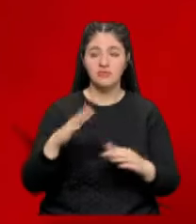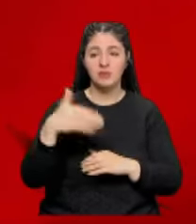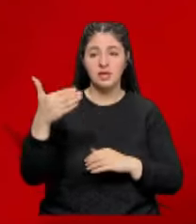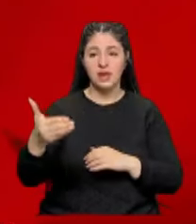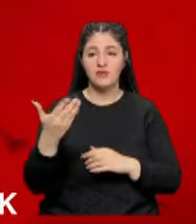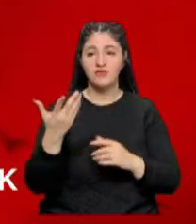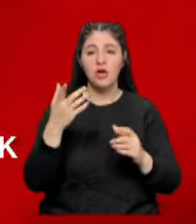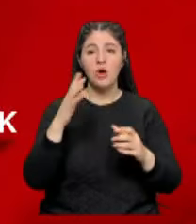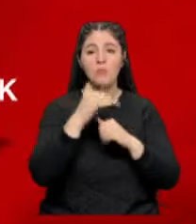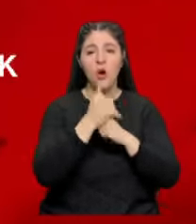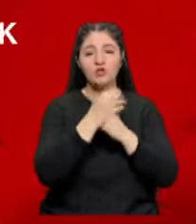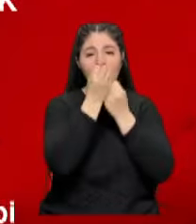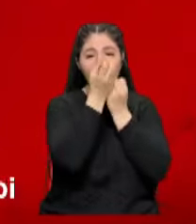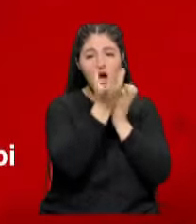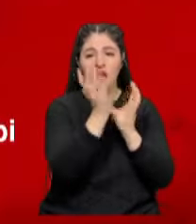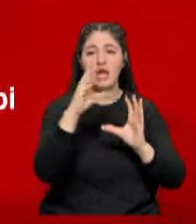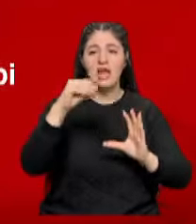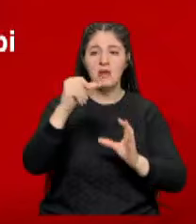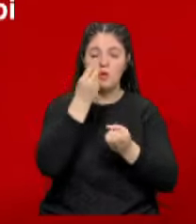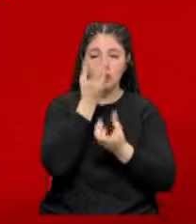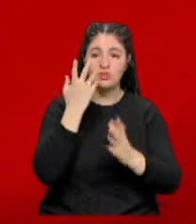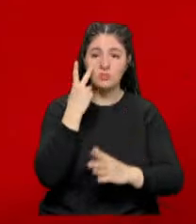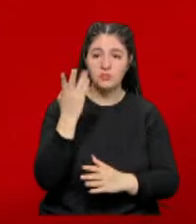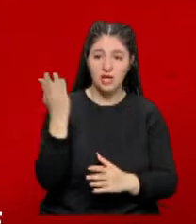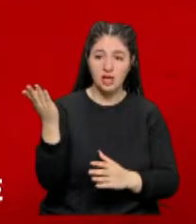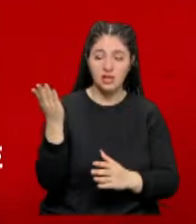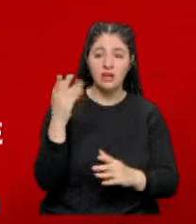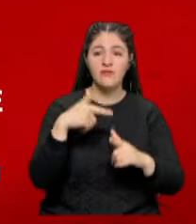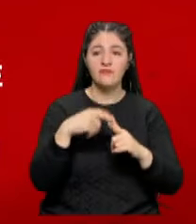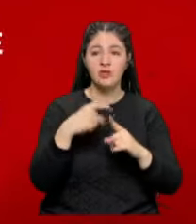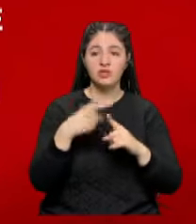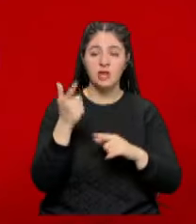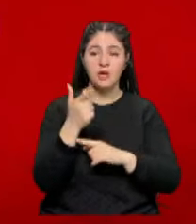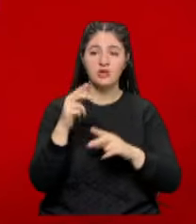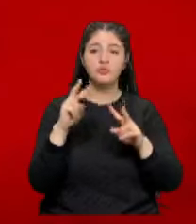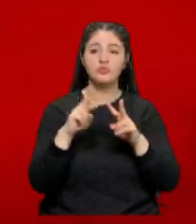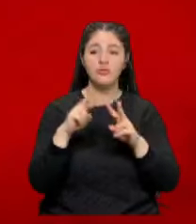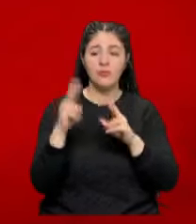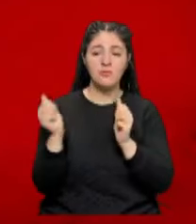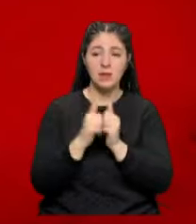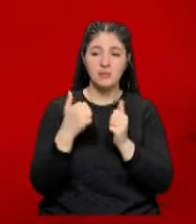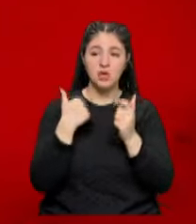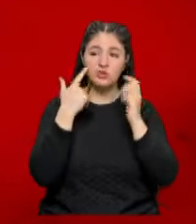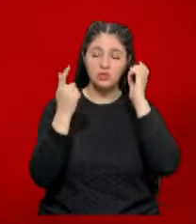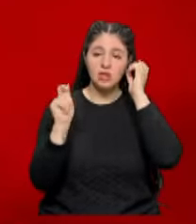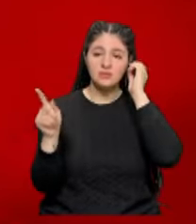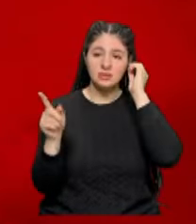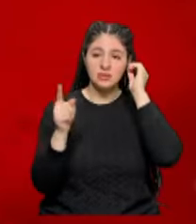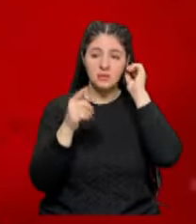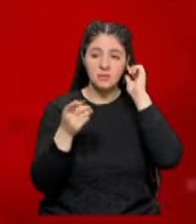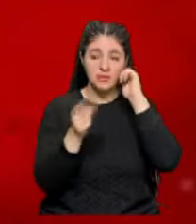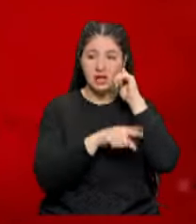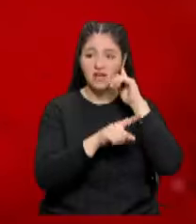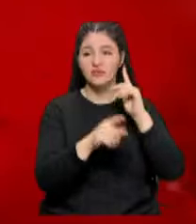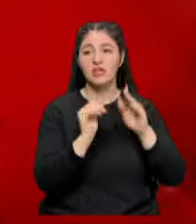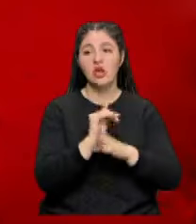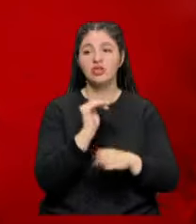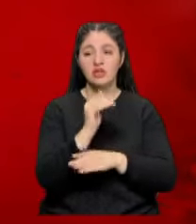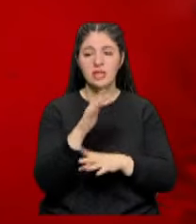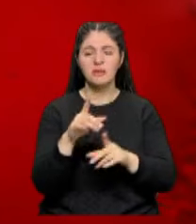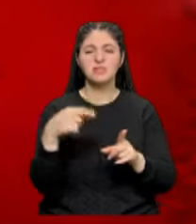tarafta portakal ağaçları, limon ağaçları. İşte bakın Fox kameramanı Mustafa Soybaş da bizlere göstersin. Bir tarafta